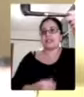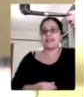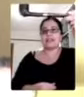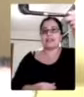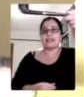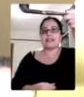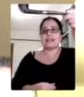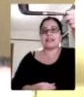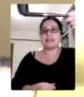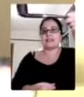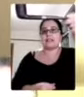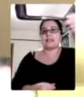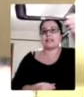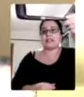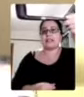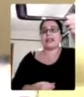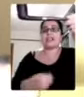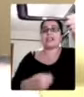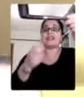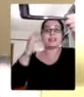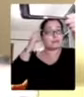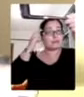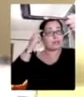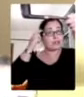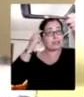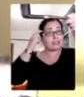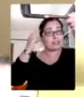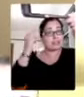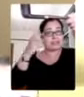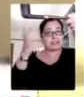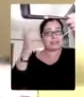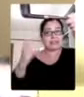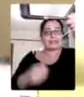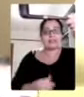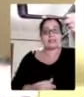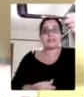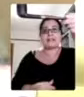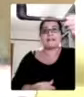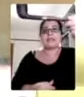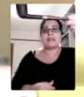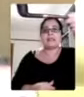acı vesaire tatlar geliyor. Yani acıdan kastım Türkçesi olmadığı için bitter